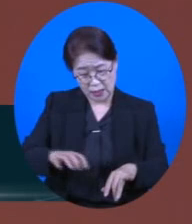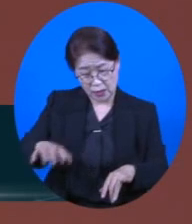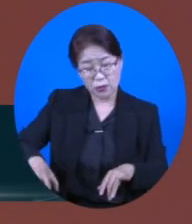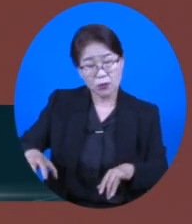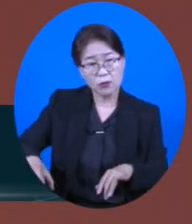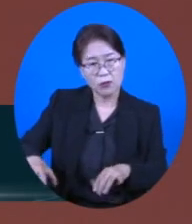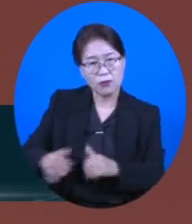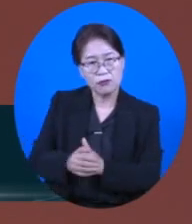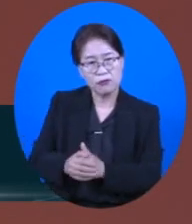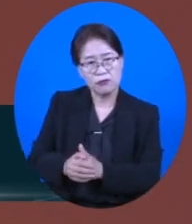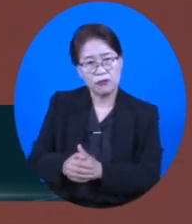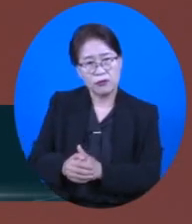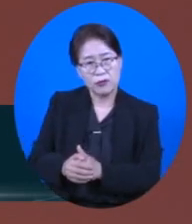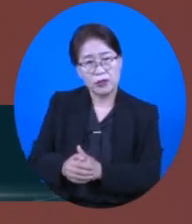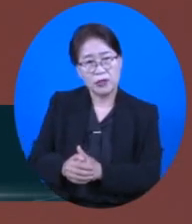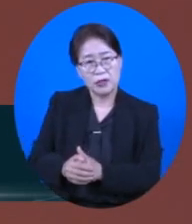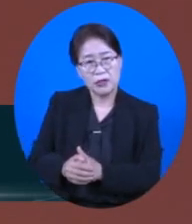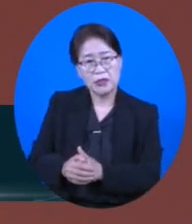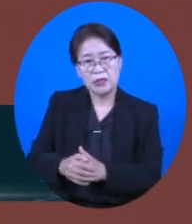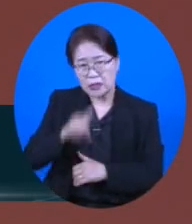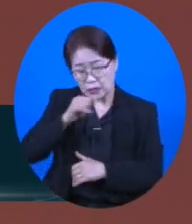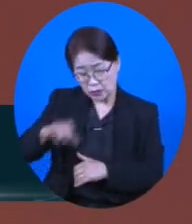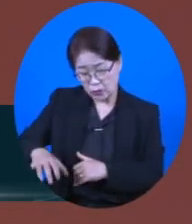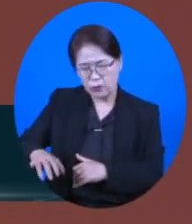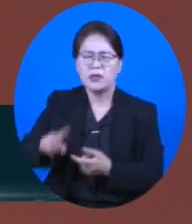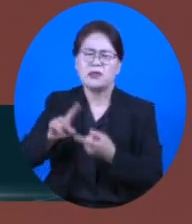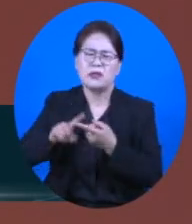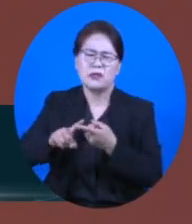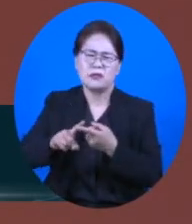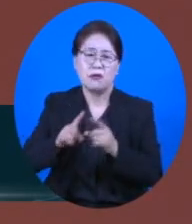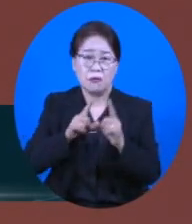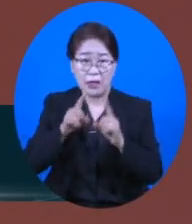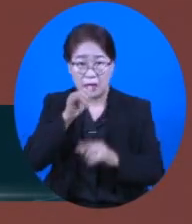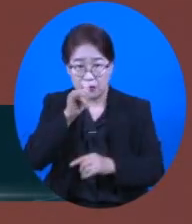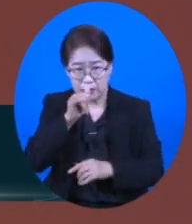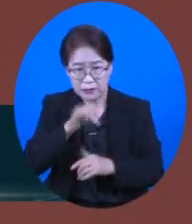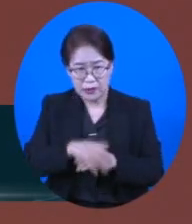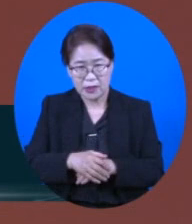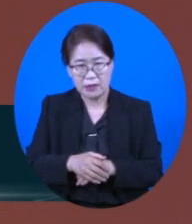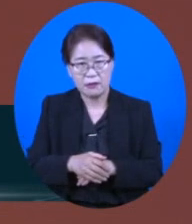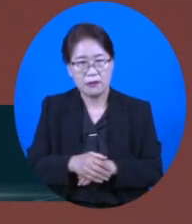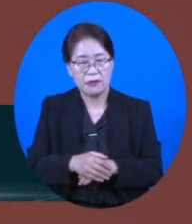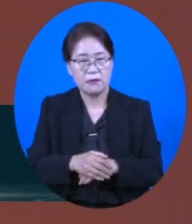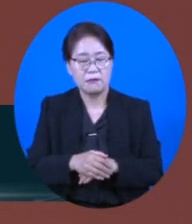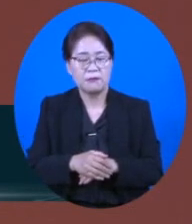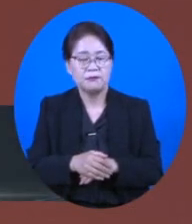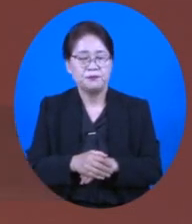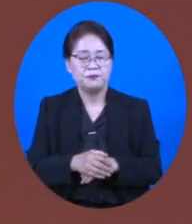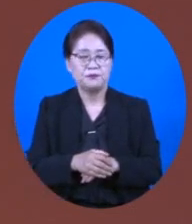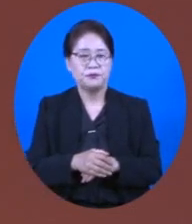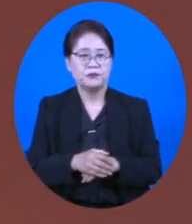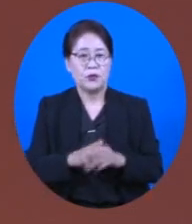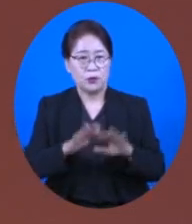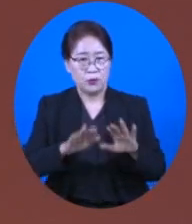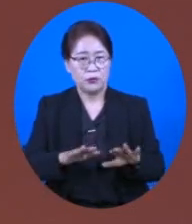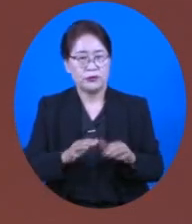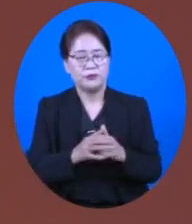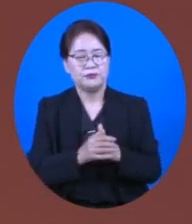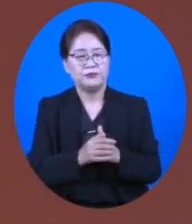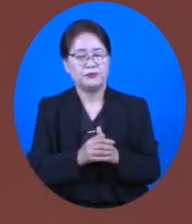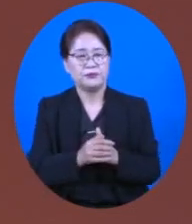포지션에 대해서 분명하게 언급을 하고 있다는 거죠. 우리말 성경에는 없지만 원어를 보게